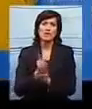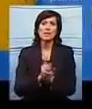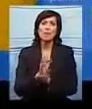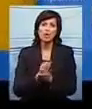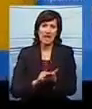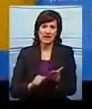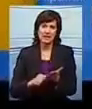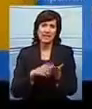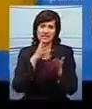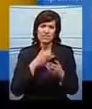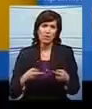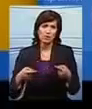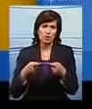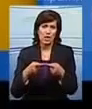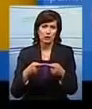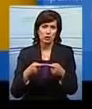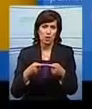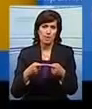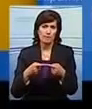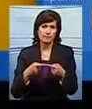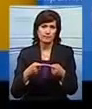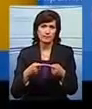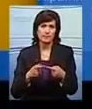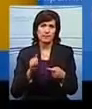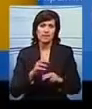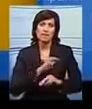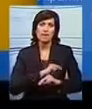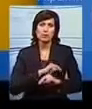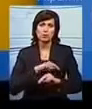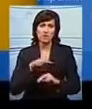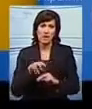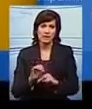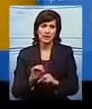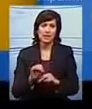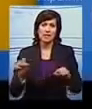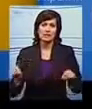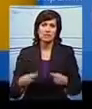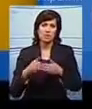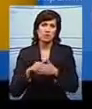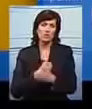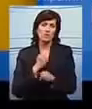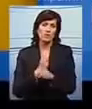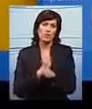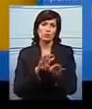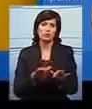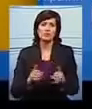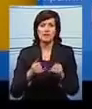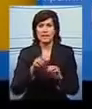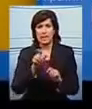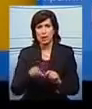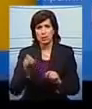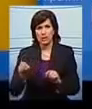податки своєчасно і працювали, створювали нові робочі місця для